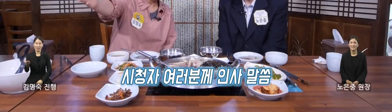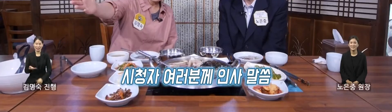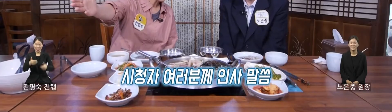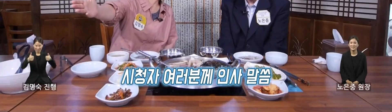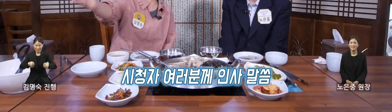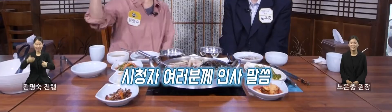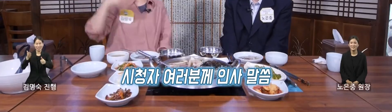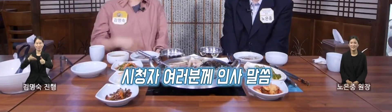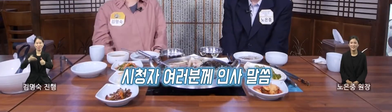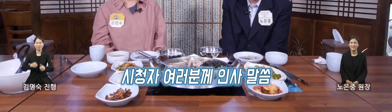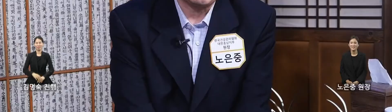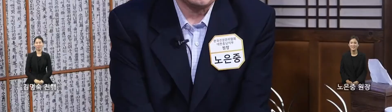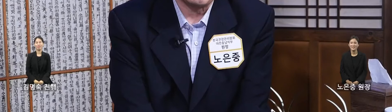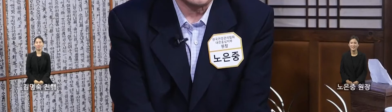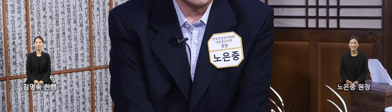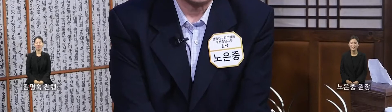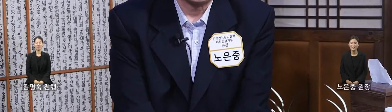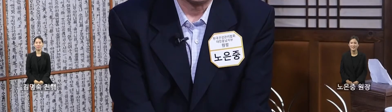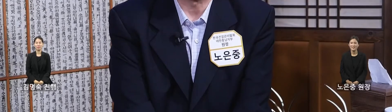인사 말씀해 주시죠. 시청자 여러분께